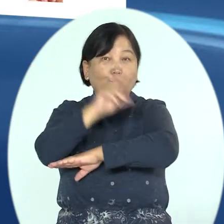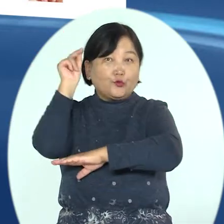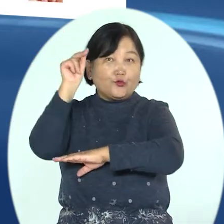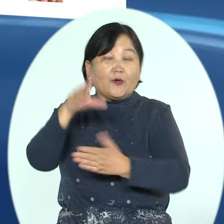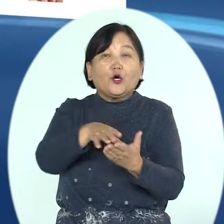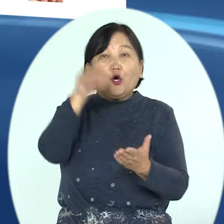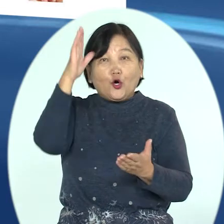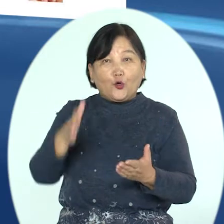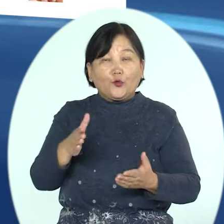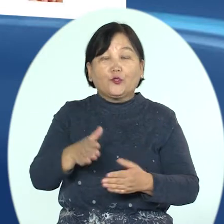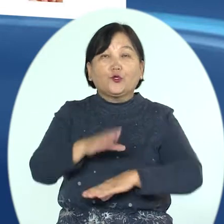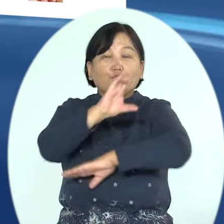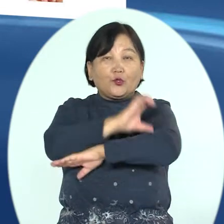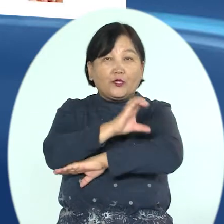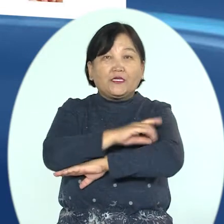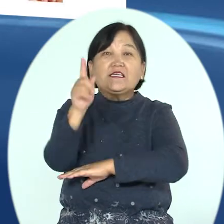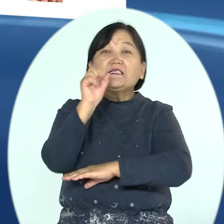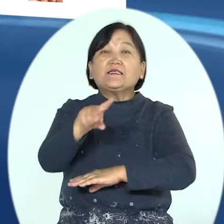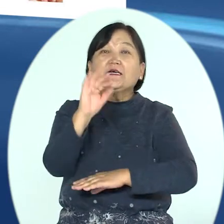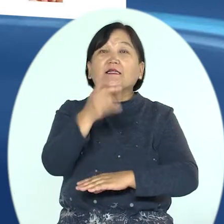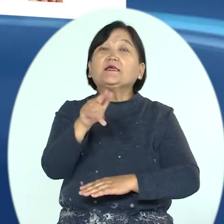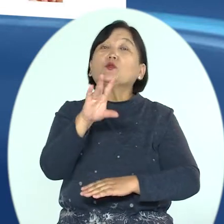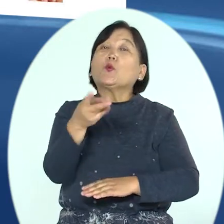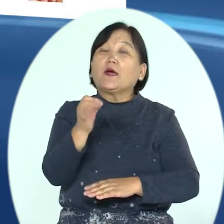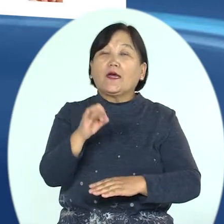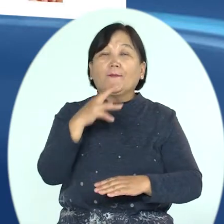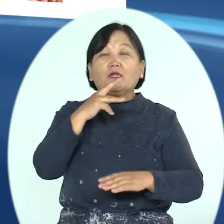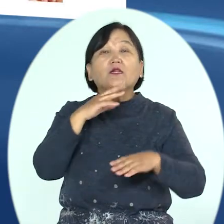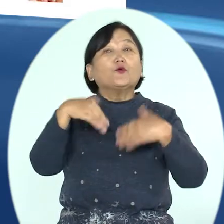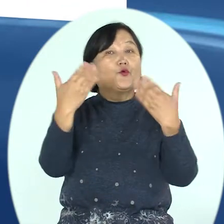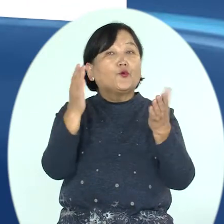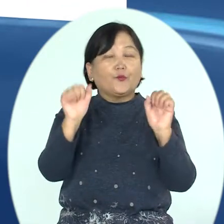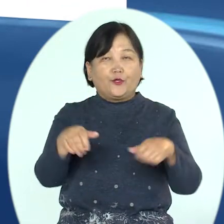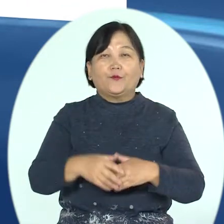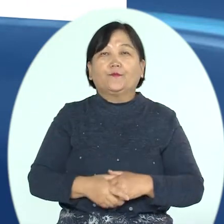сургалтын төлбөрийн зээл тэтгэлгийн талаарх мэдээлэл болгоно.